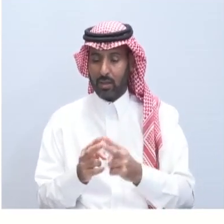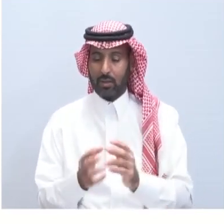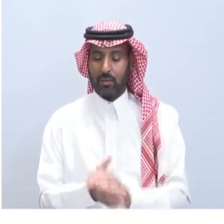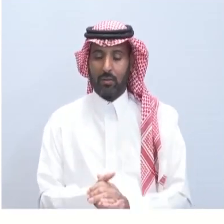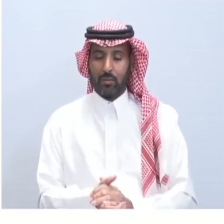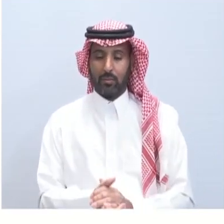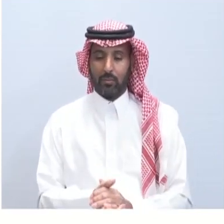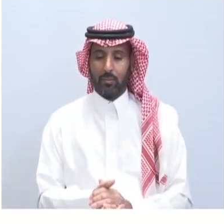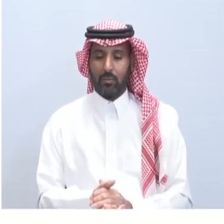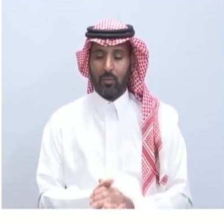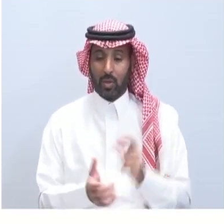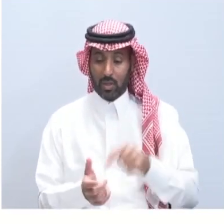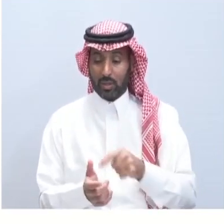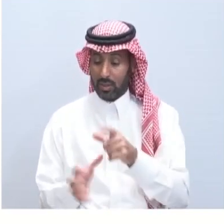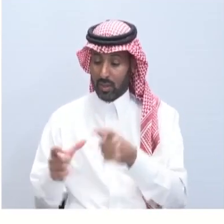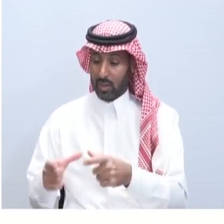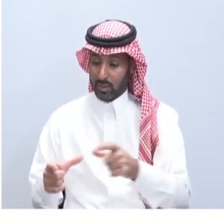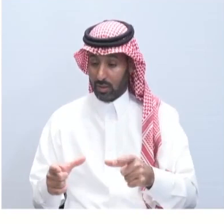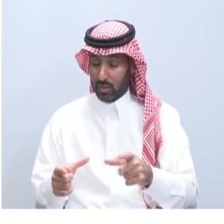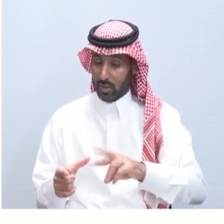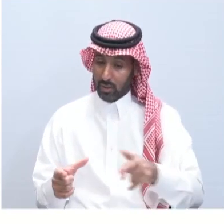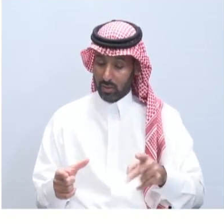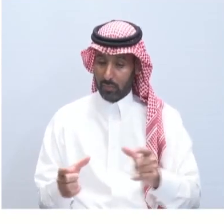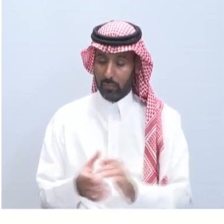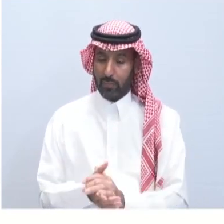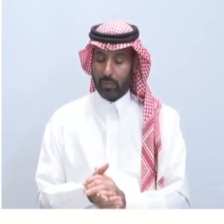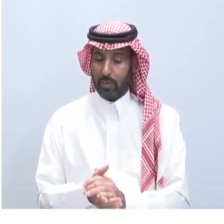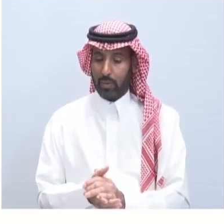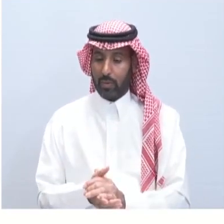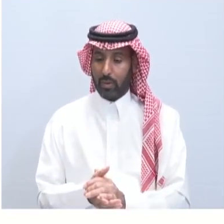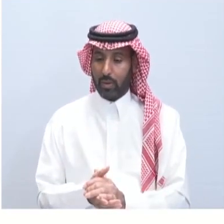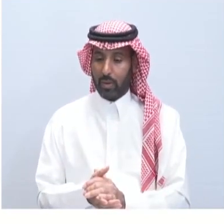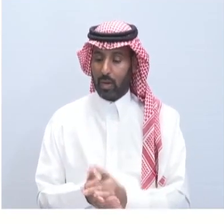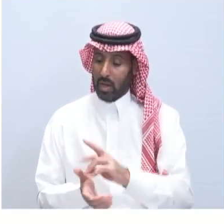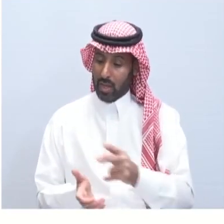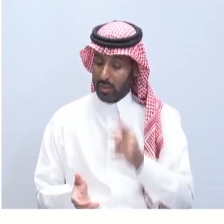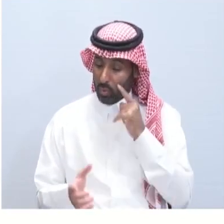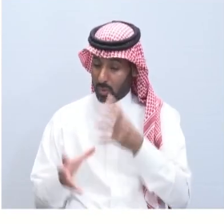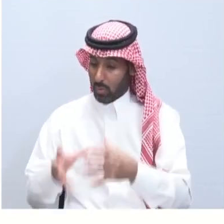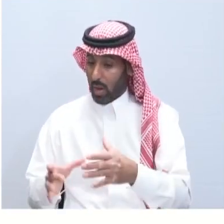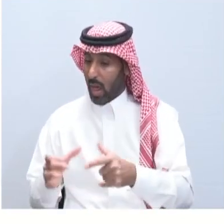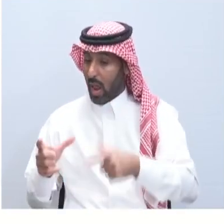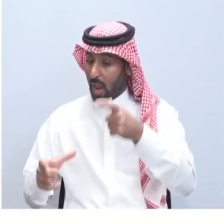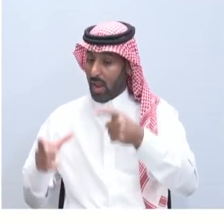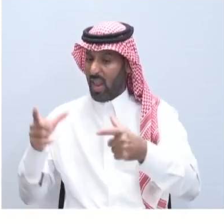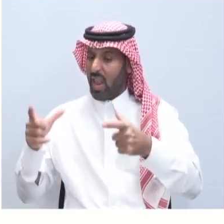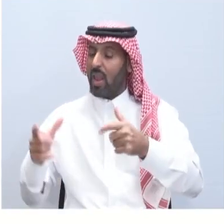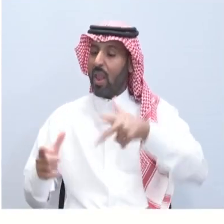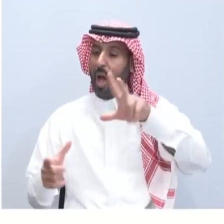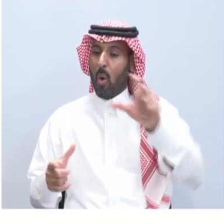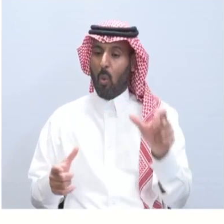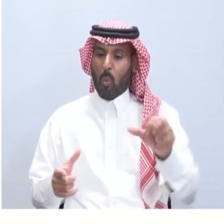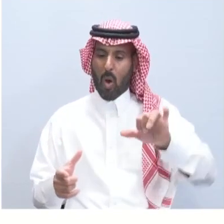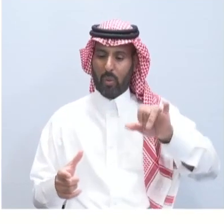ولكن الاختلاف اعزائي الطلبه بين هذه المحطات التقليديه والنوويه